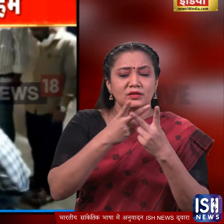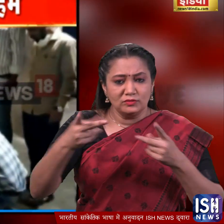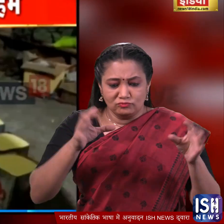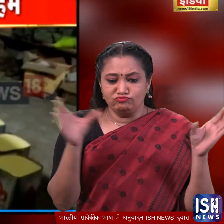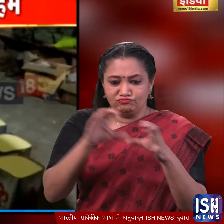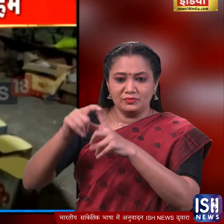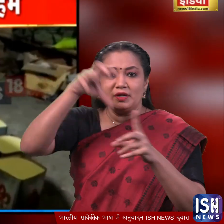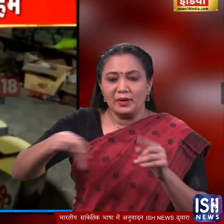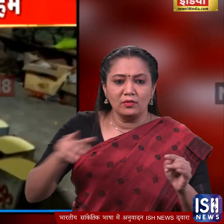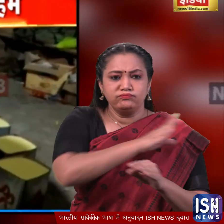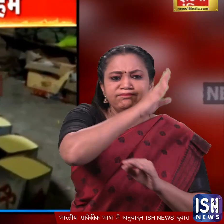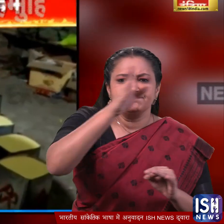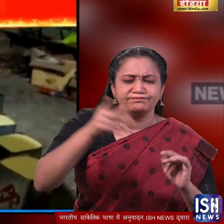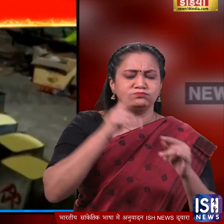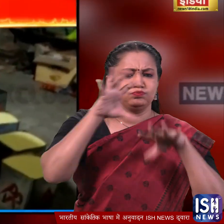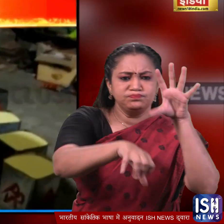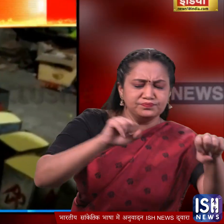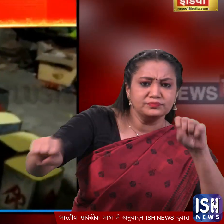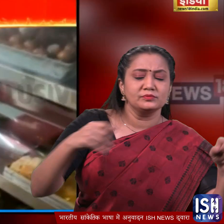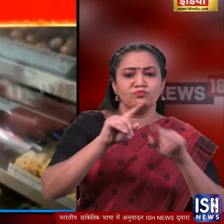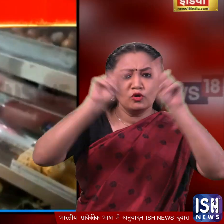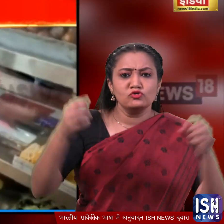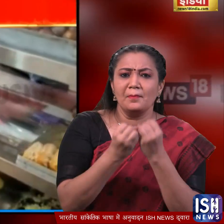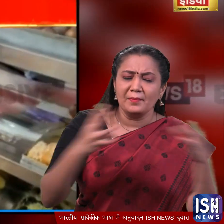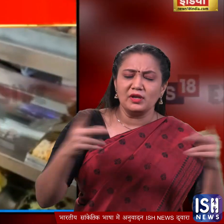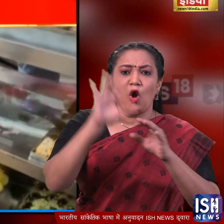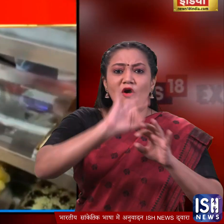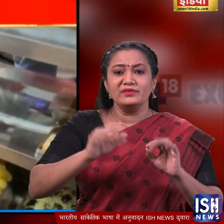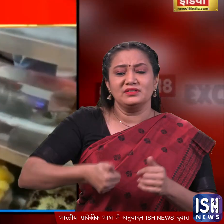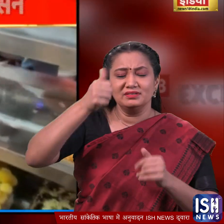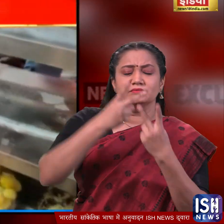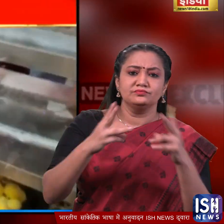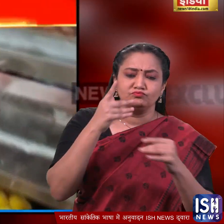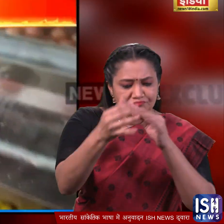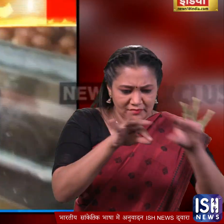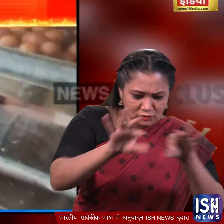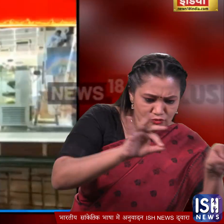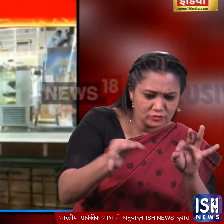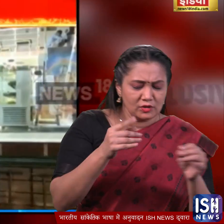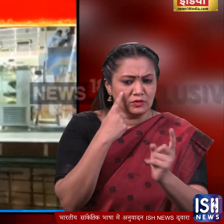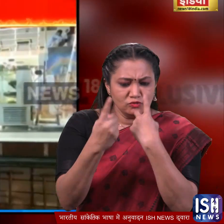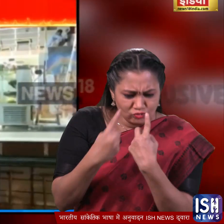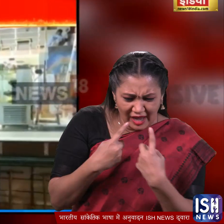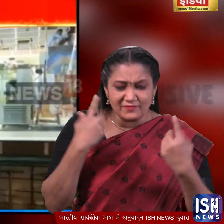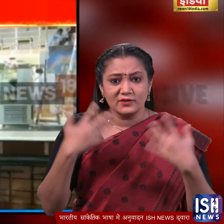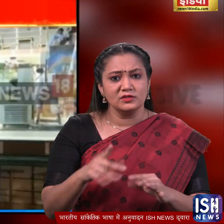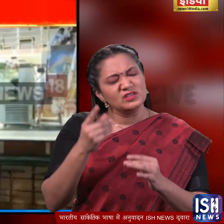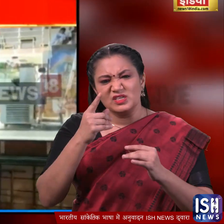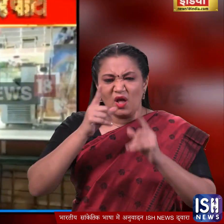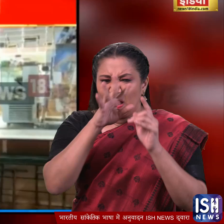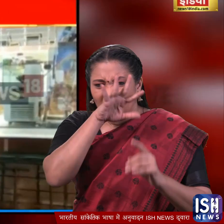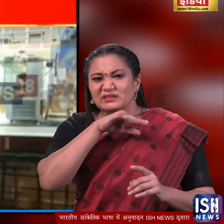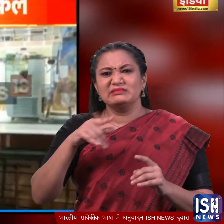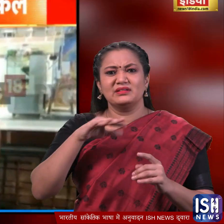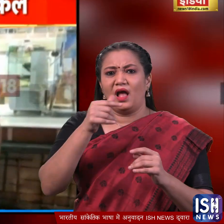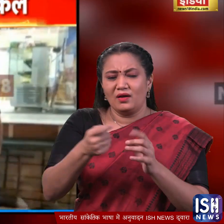राजस्व विभाग की कई टीमों ने अलग अलग इलाकों में अभियान चलाया। कई दुकानों से अधिकारियों ने मिठाइयों के सैंपल भी लिए। जांच के दौरान कुछ दुकानों पर